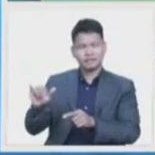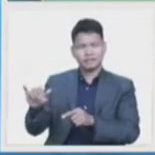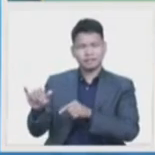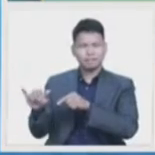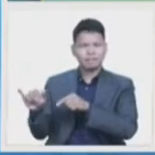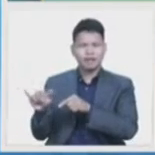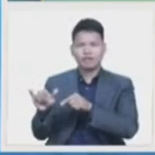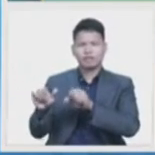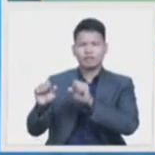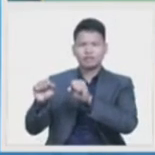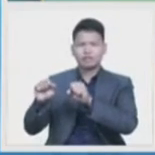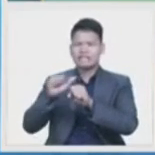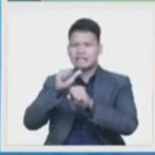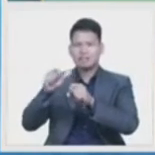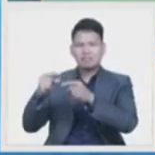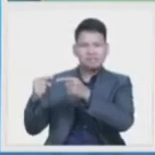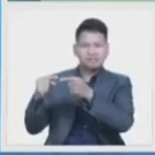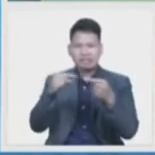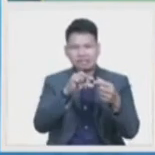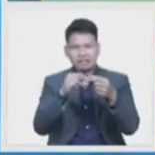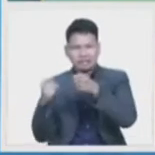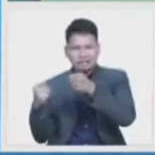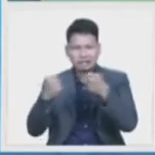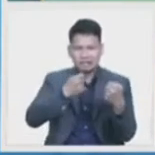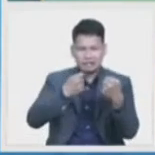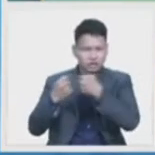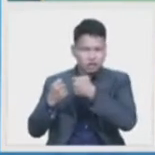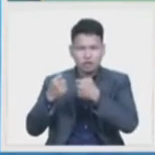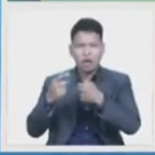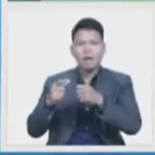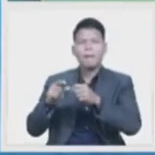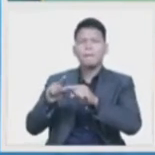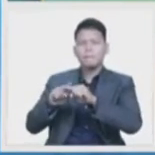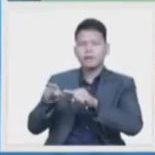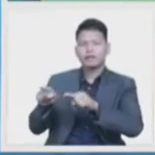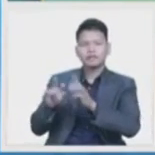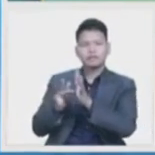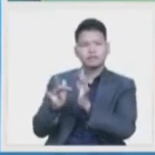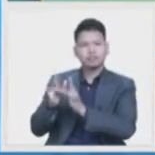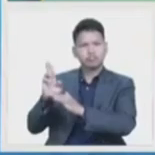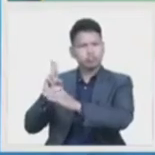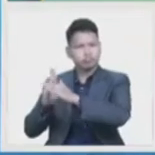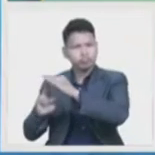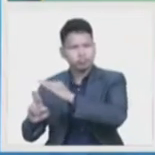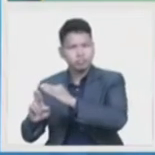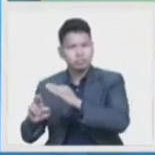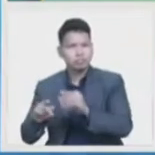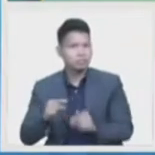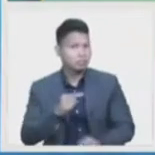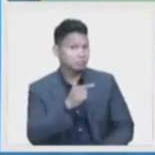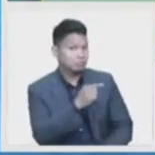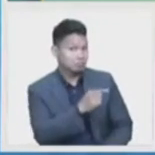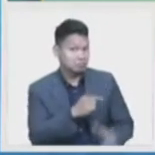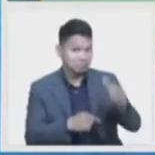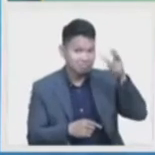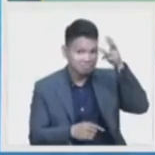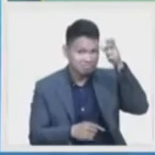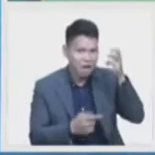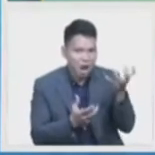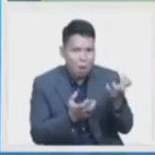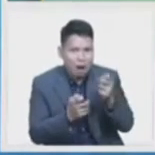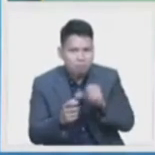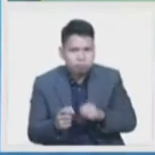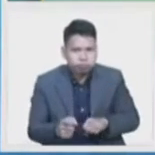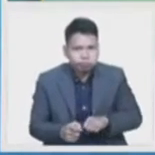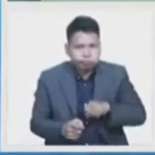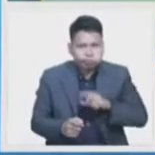nga pagailugan. Christ humbled himself where Satan nagpataas siya sa iyang kaugalingon. Garbo sa